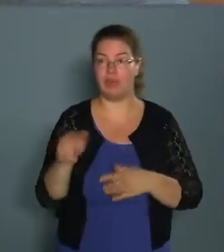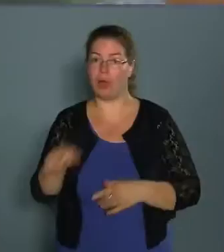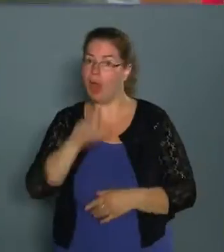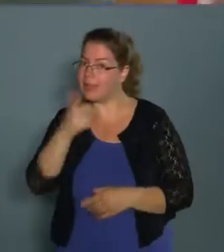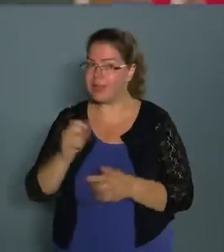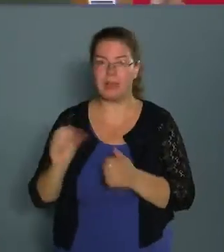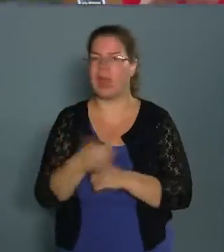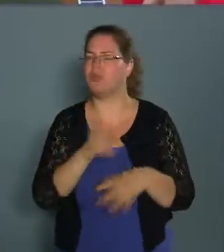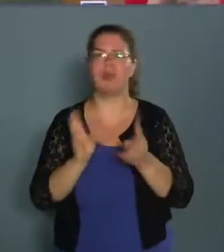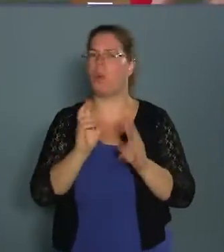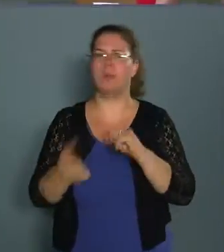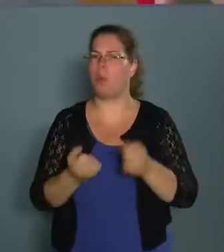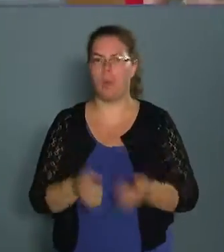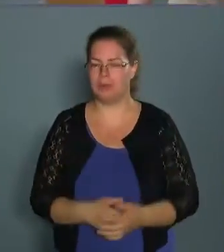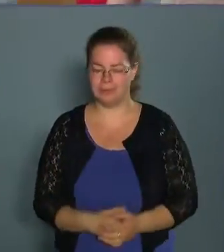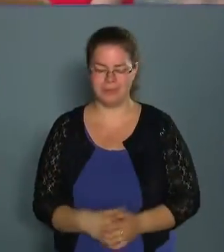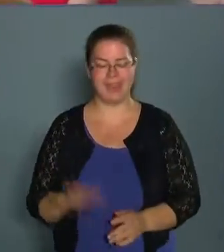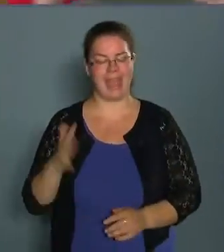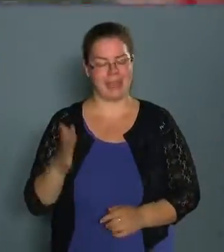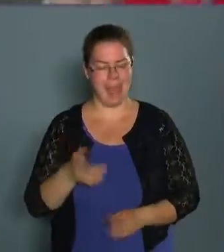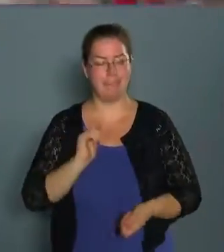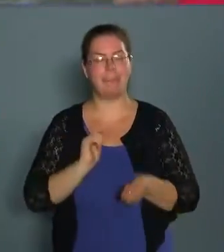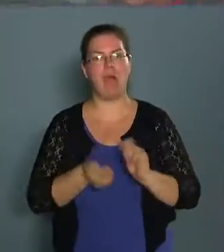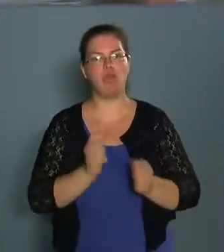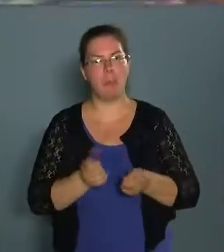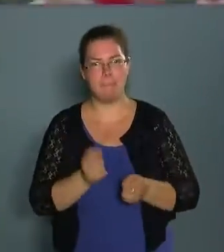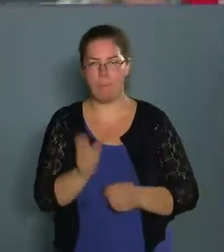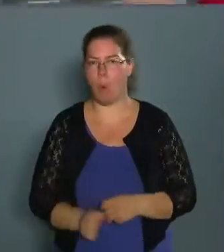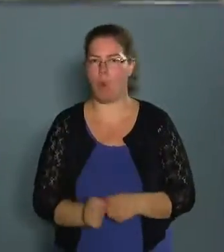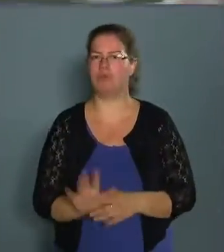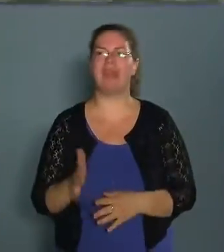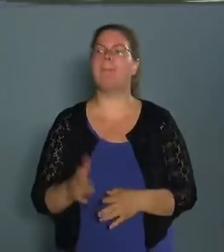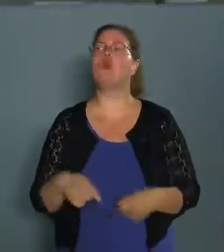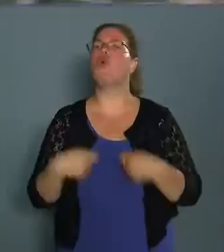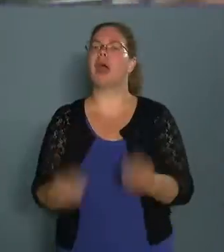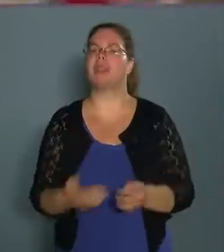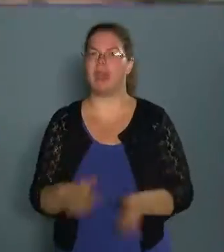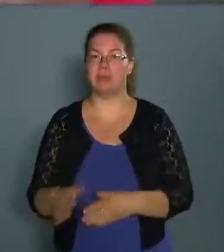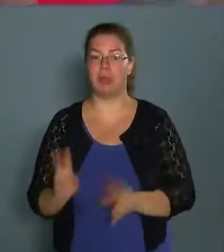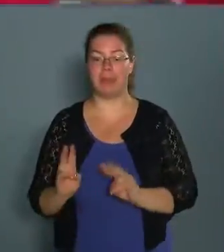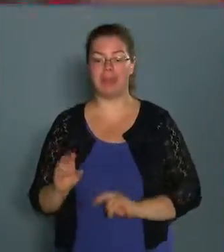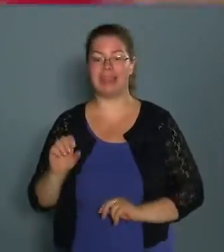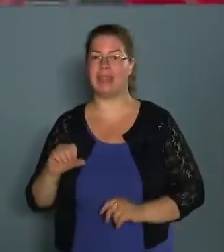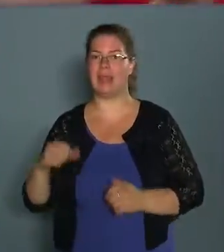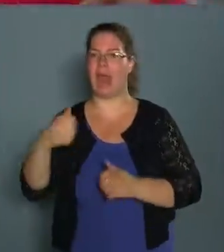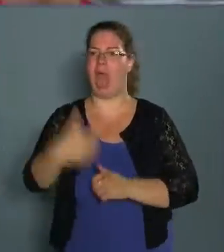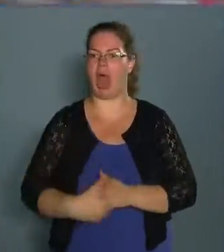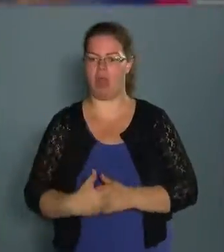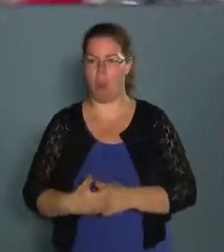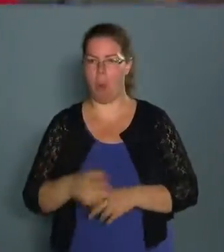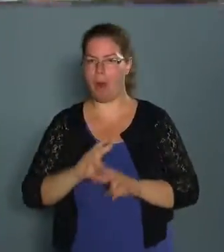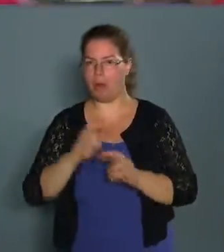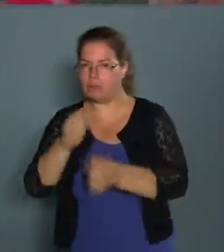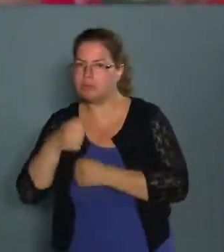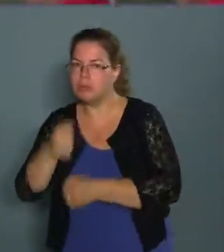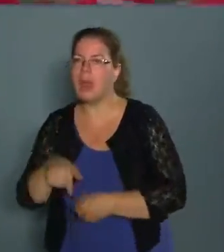akkor az lesz az első? Hogy működik ez? Nem, tehát a dobosnak igazából az nem ő adja a ritmust a hajóban, hanem akik elől ülnek a sztrókok, abból is az